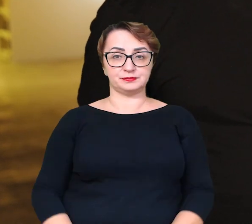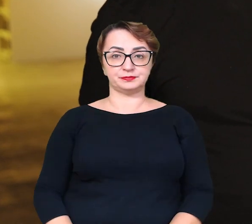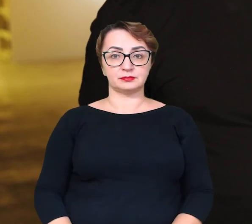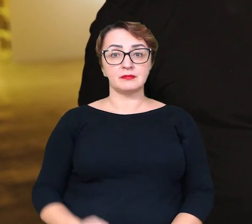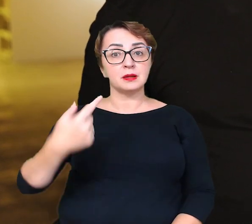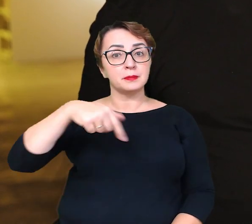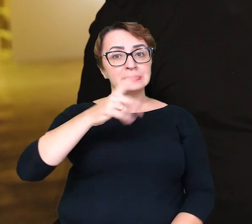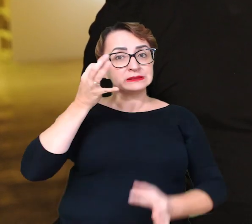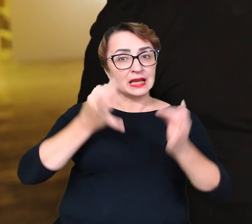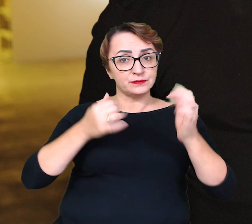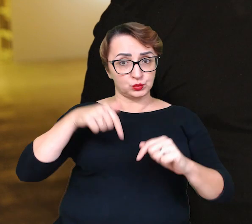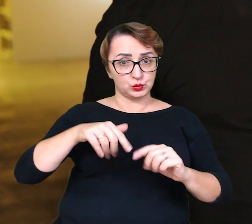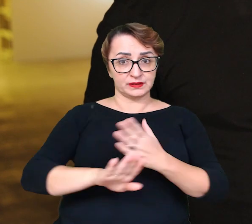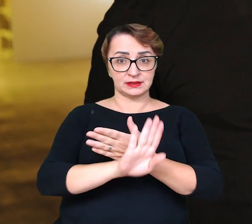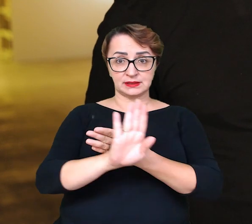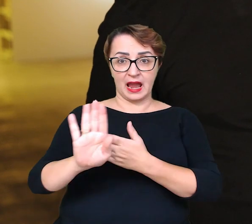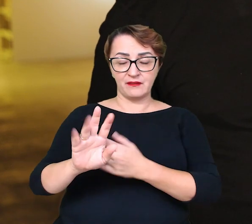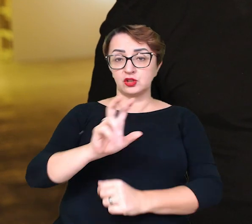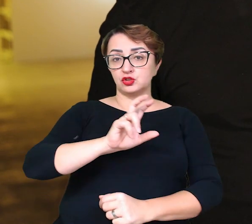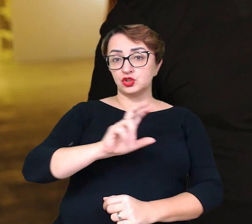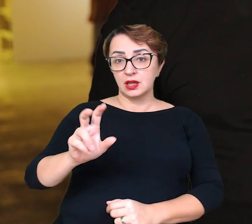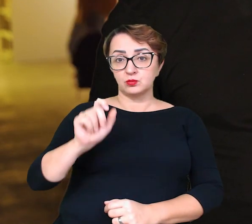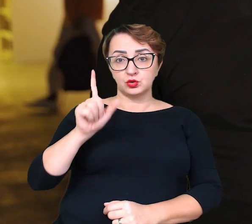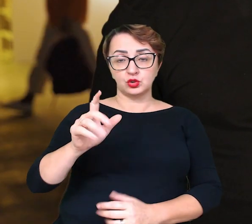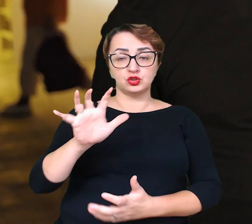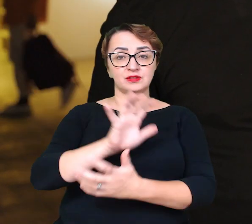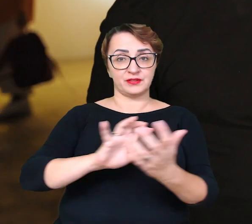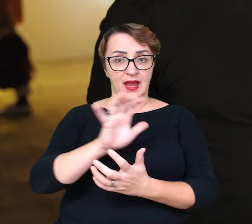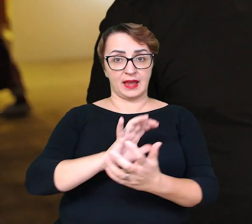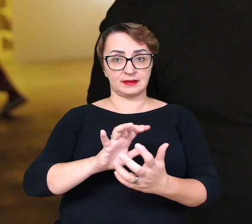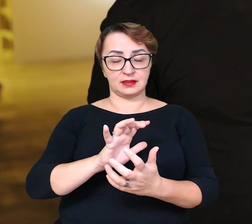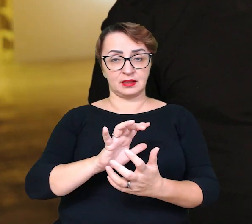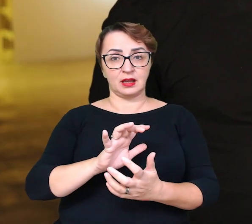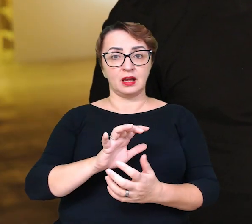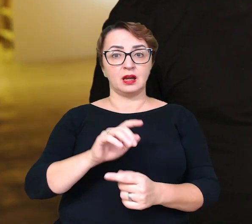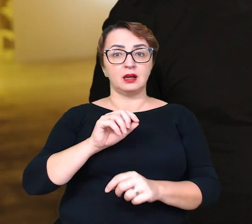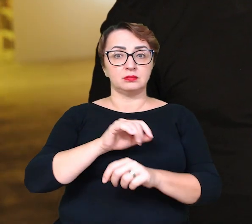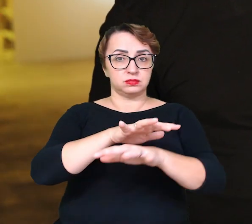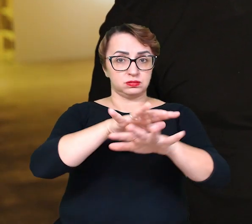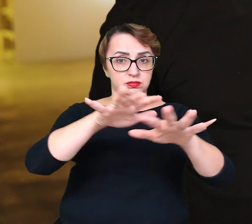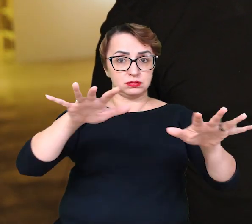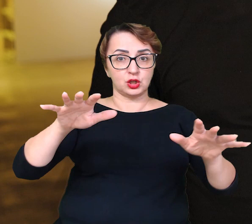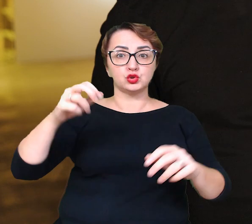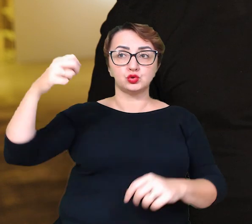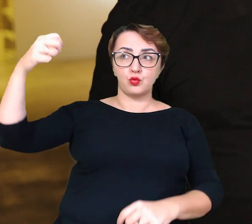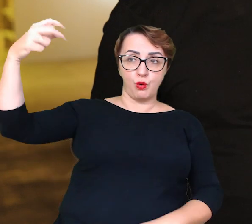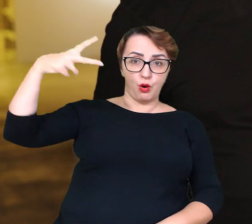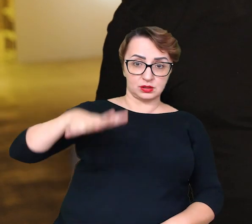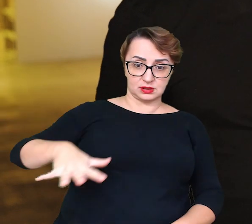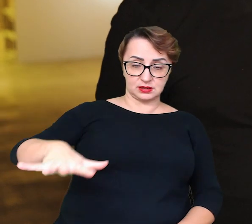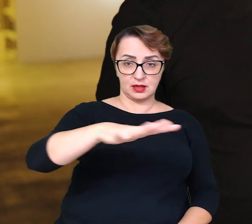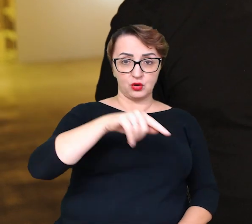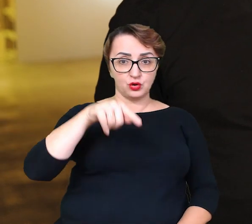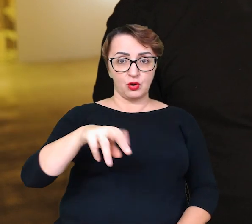zastanawiamy się też na tej wystawie, czy świat, który rozpościera się pod słońcem, jest